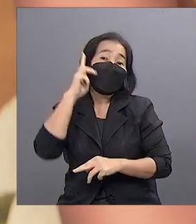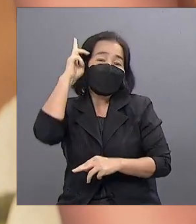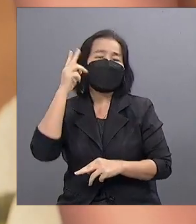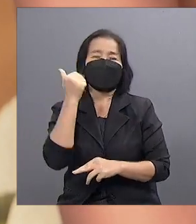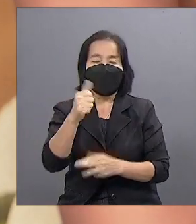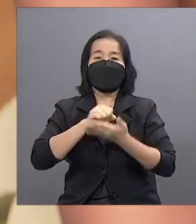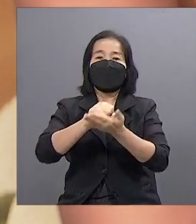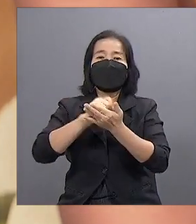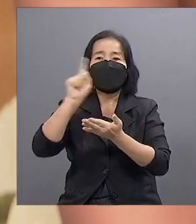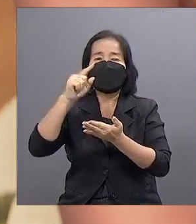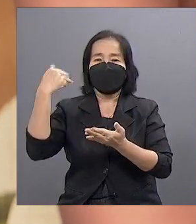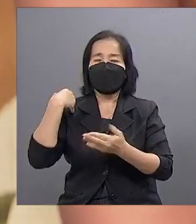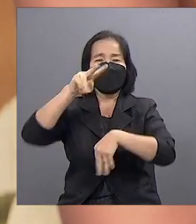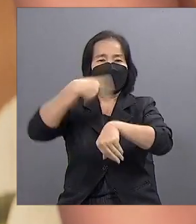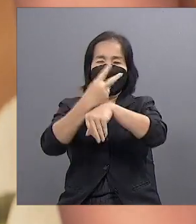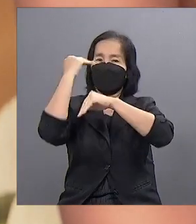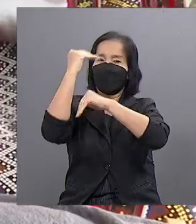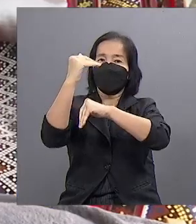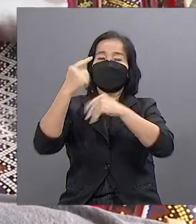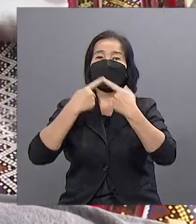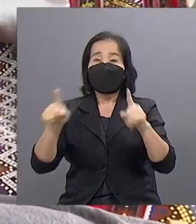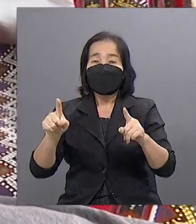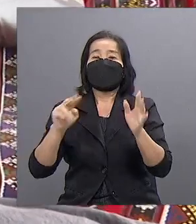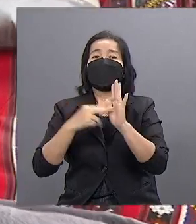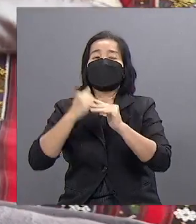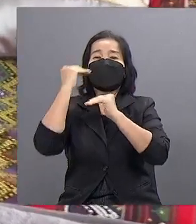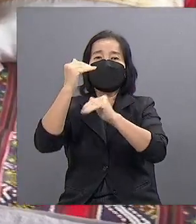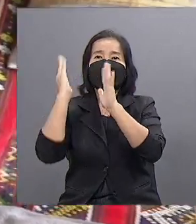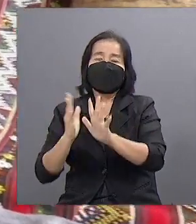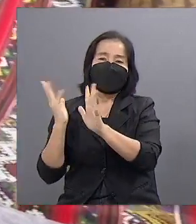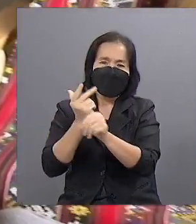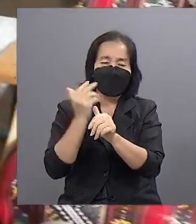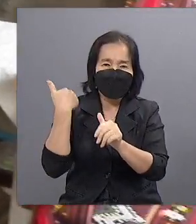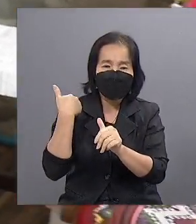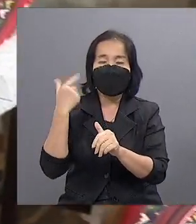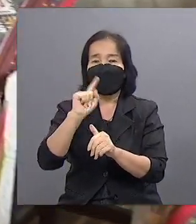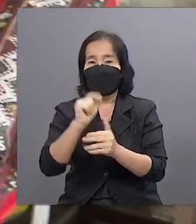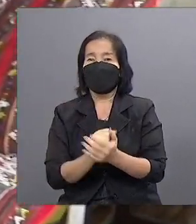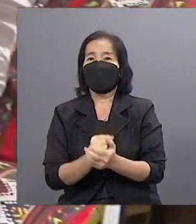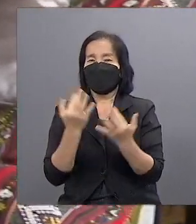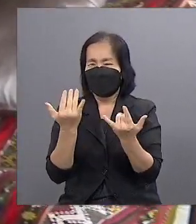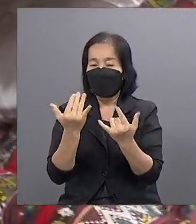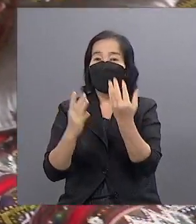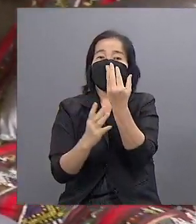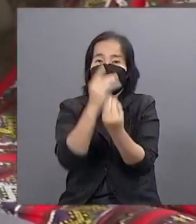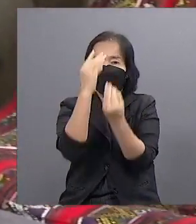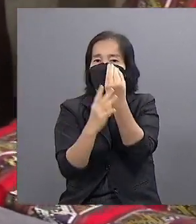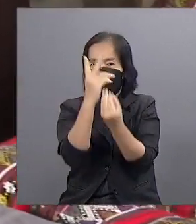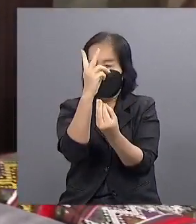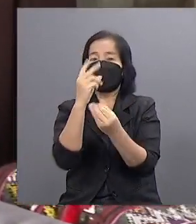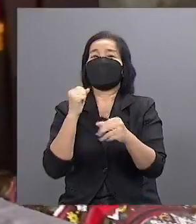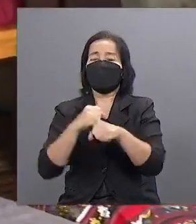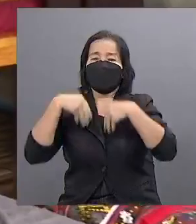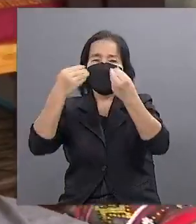บุคคลได้ 2ชั่วโมงนะคะแต่ยังคงจำกัดบางกิจกรรมเอาไว้ขอให้รออีก 2สัปดาห์เพื่อพิจารณาเปิดได้เต็มรูป